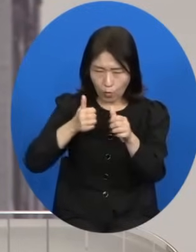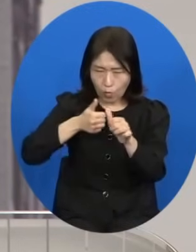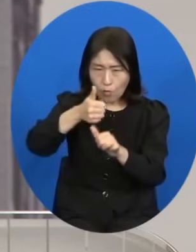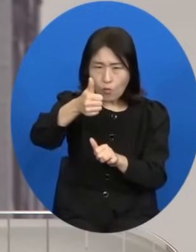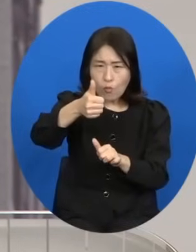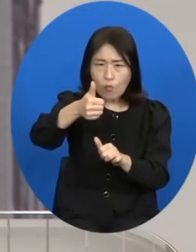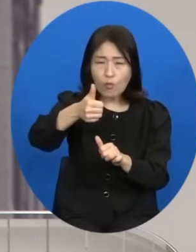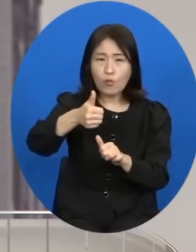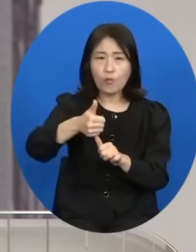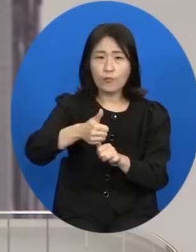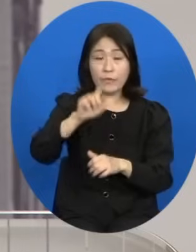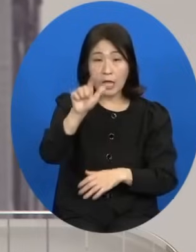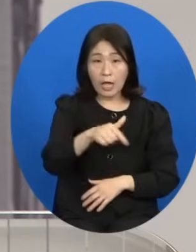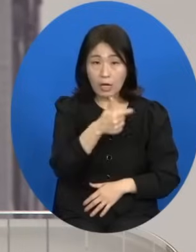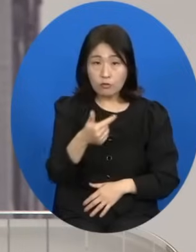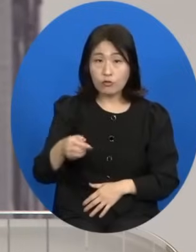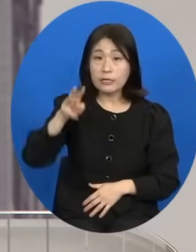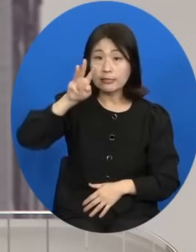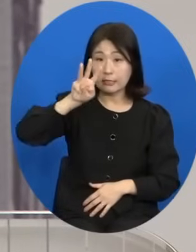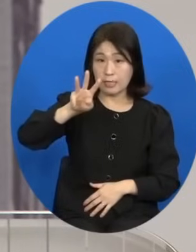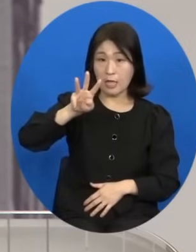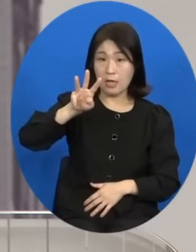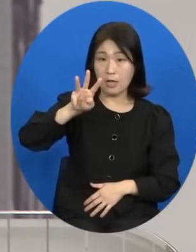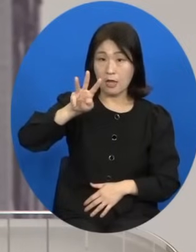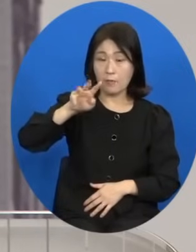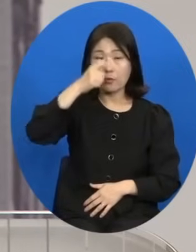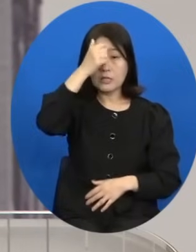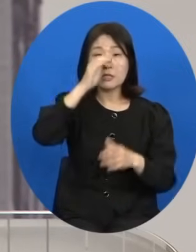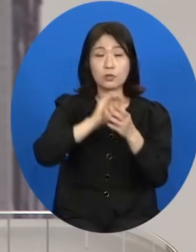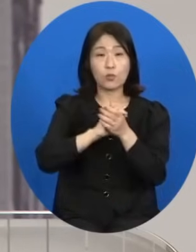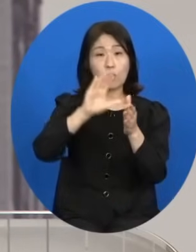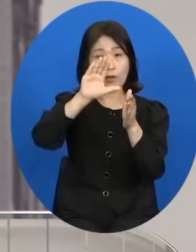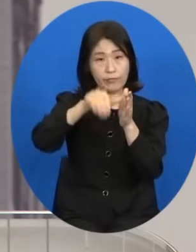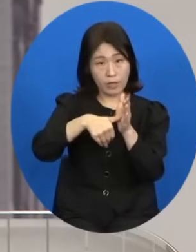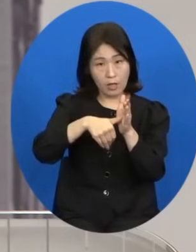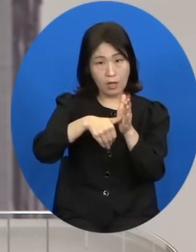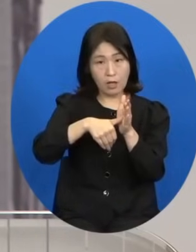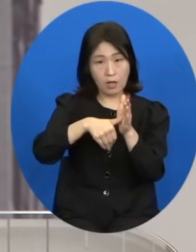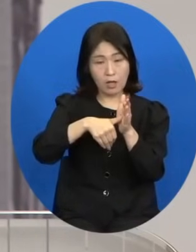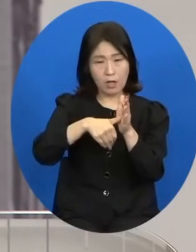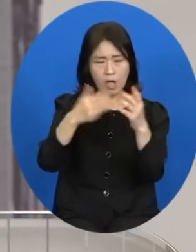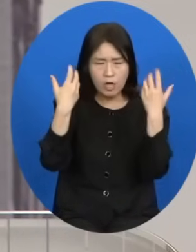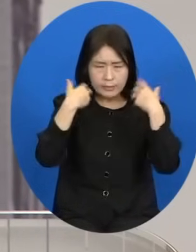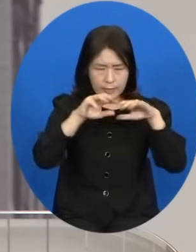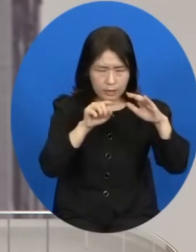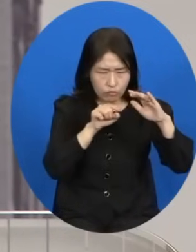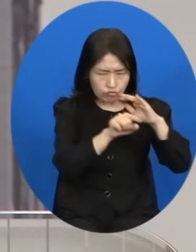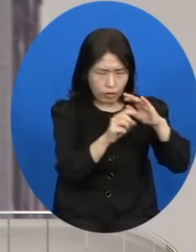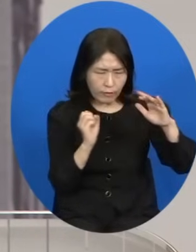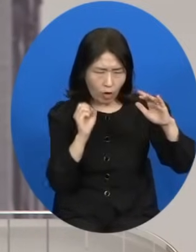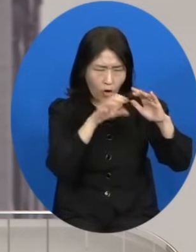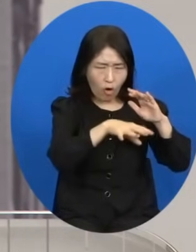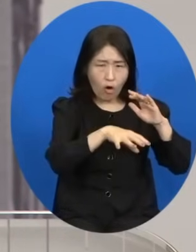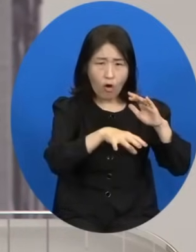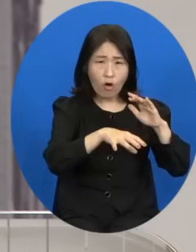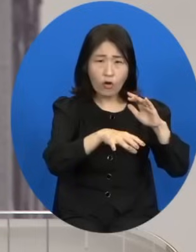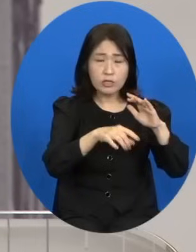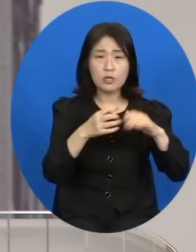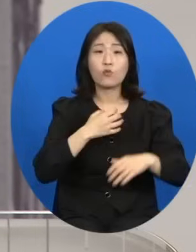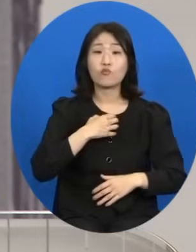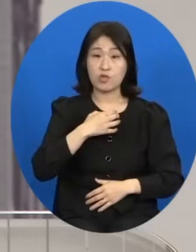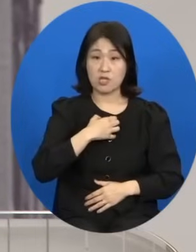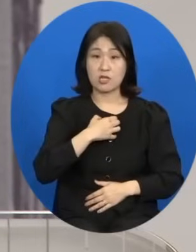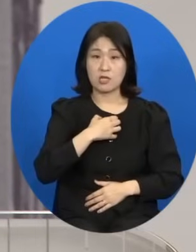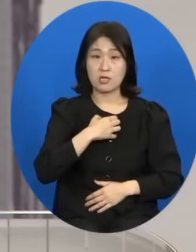또한 하루에 세 번 기도하는데 조서 금지 명령이 떨어져서 사자굴에 던져질 위기 속에서도 결국에는 하나님을